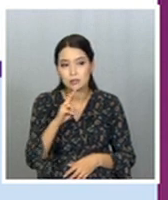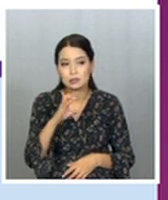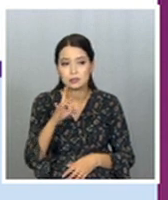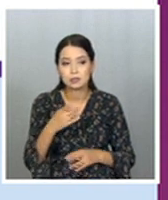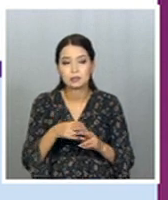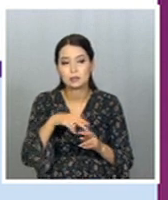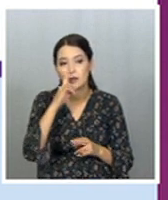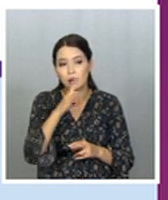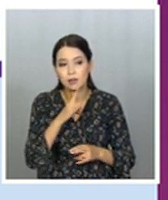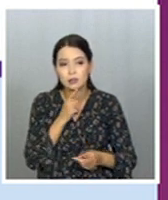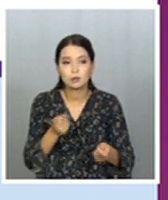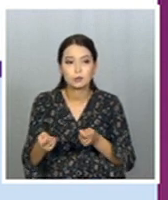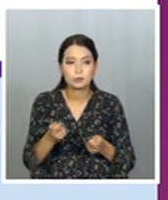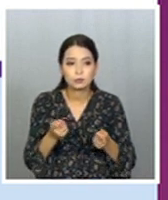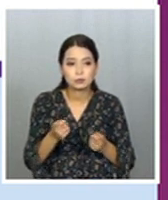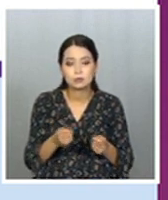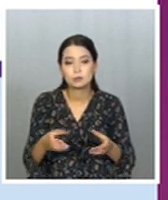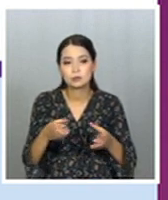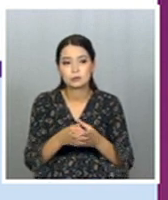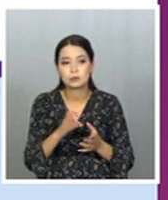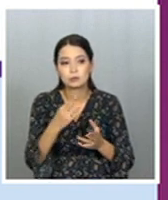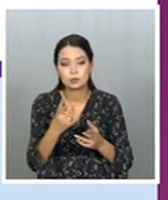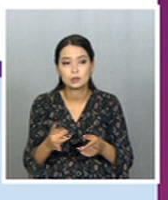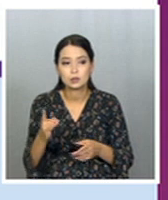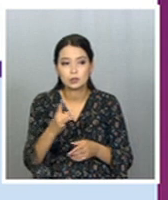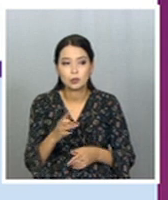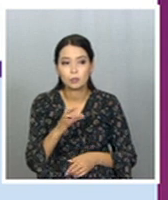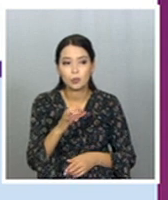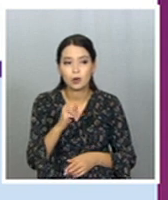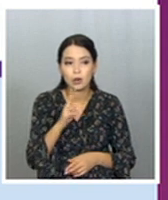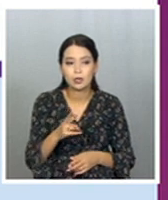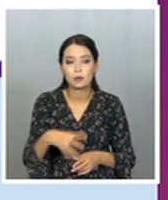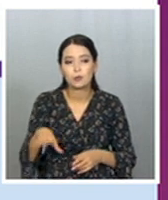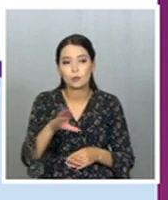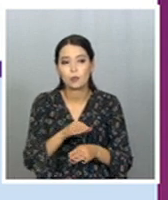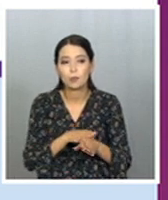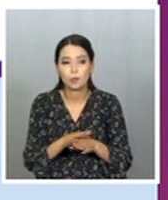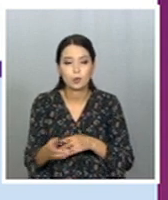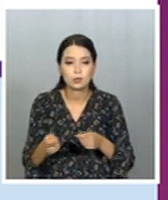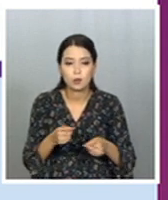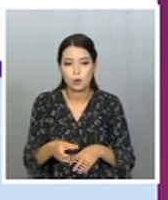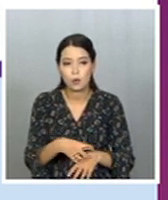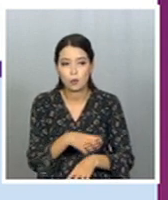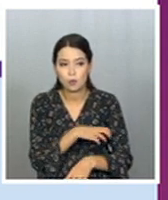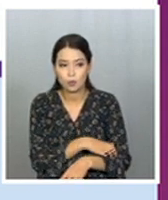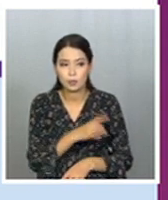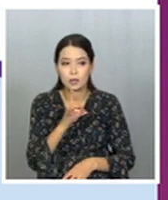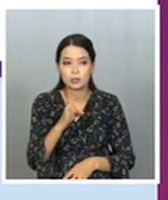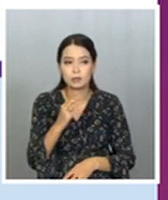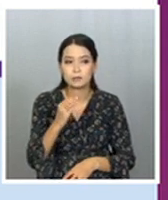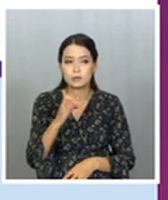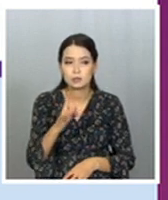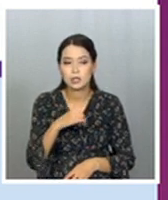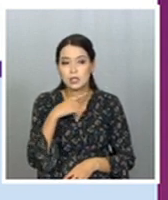кеңестік социалистік республикасы. БОАК – бүкіл одақтық атқару комитеті. РКФСР – Ресей